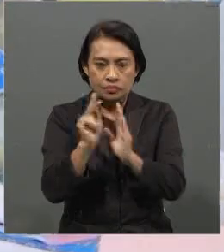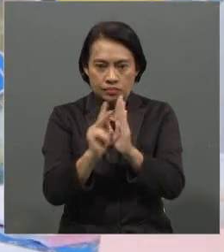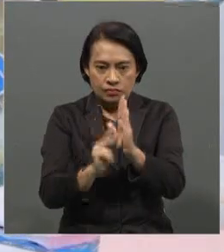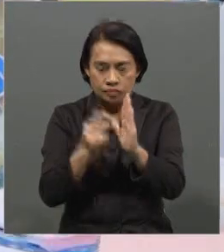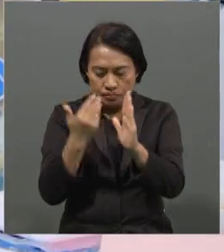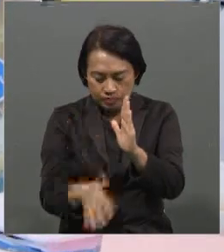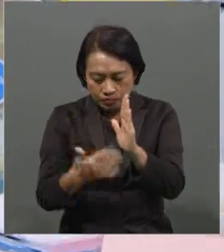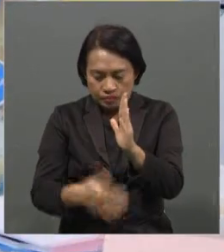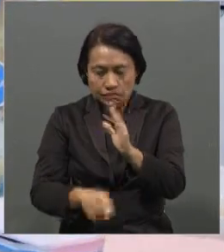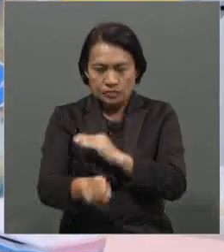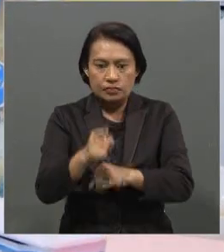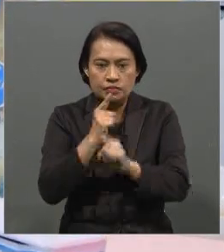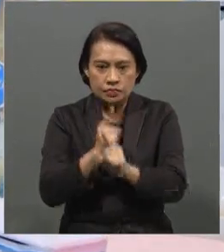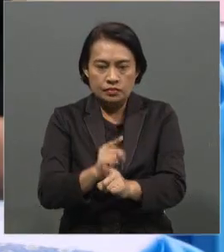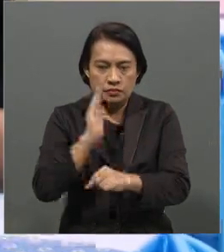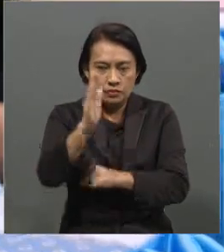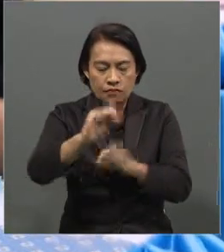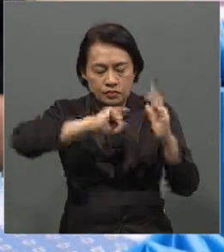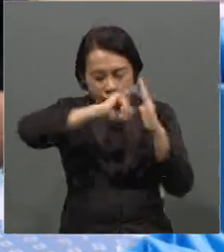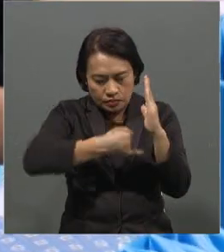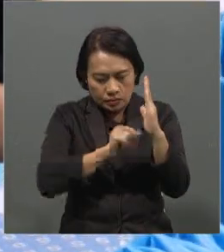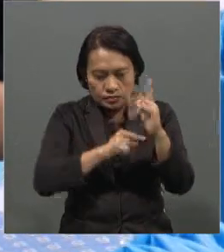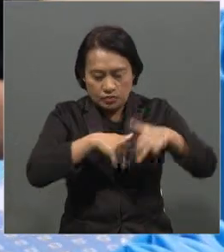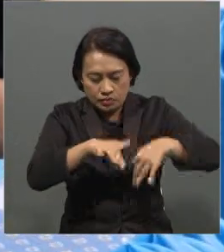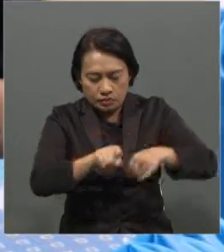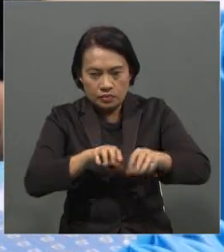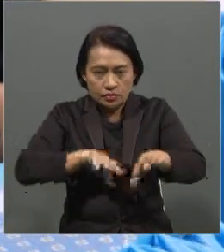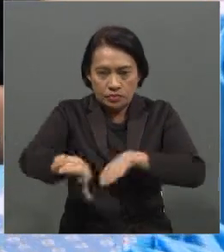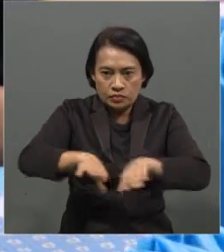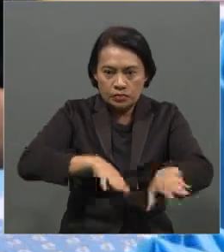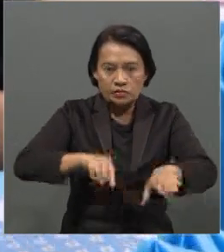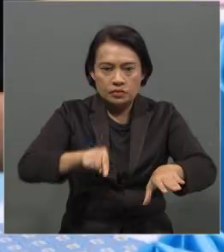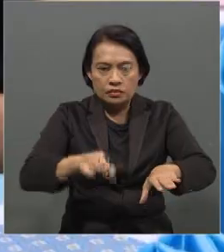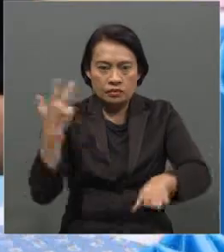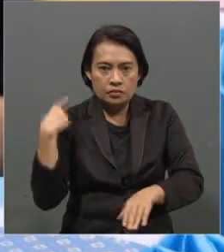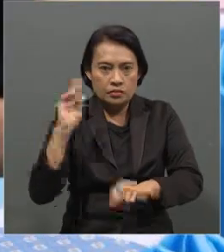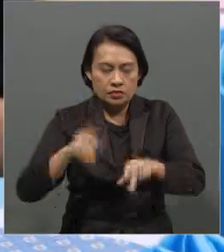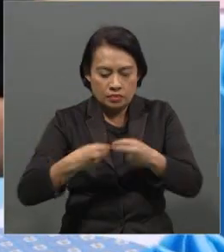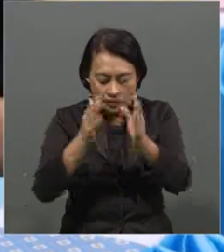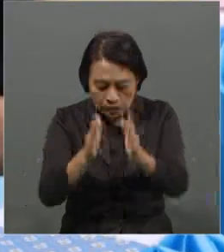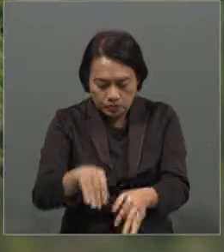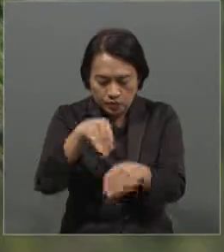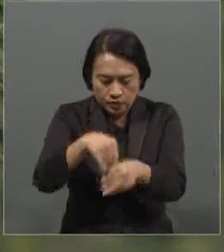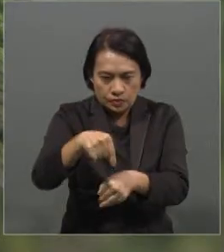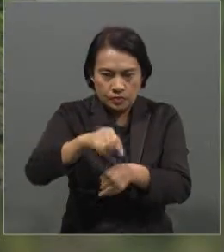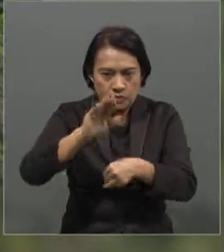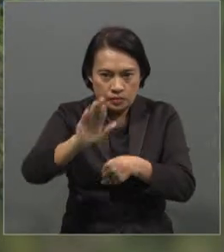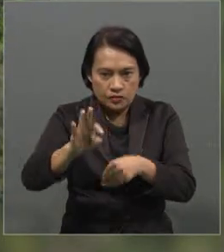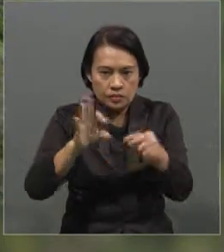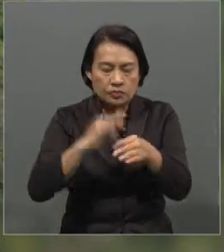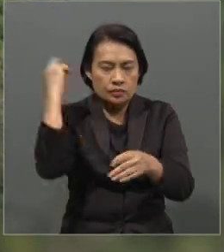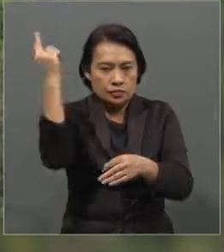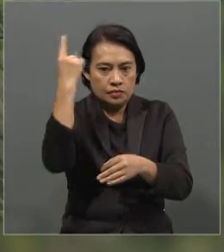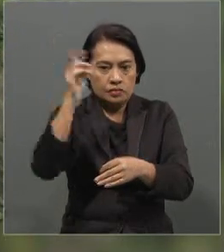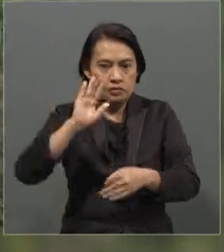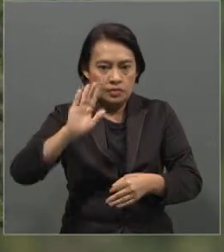แล้วและจากนี้ไปทางจังหวัดและท้องถิ่นก็จะเข้ามาบริหารจัดการพื้นที่เพื่อประโยชน์ของคนในพื้นที่และประโยชน์ด้านการท่องเที่ยว